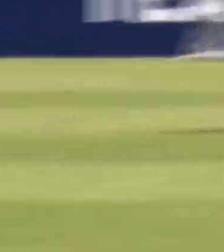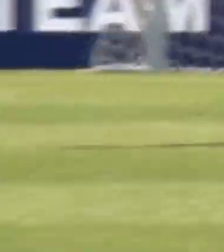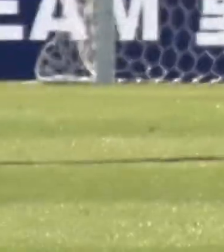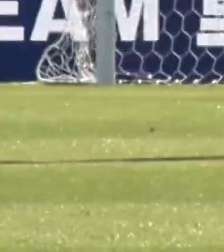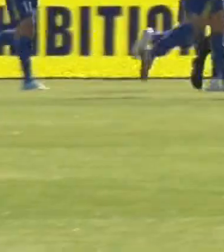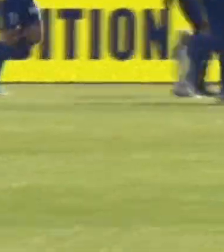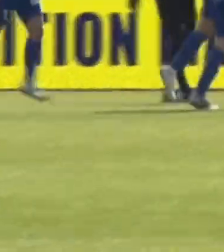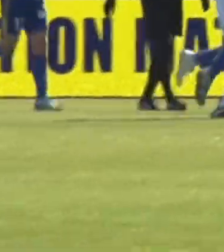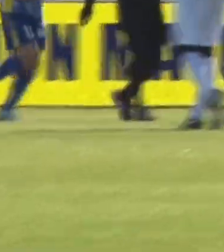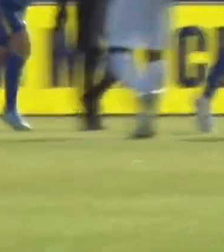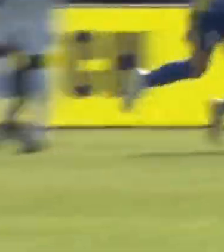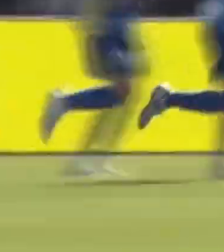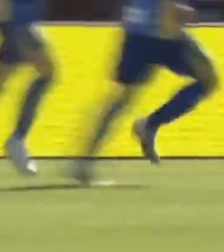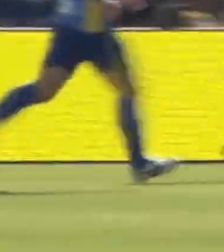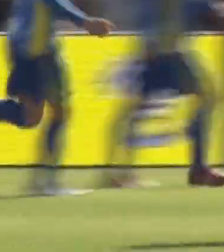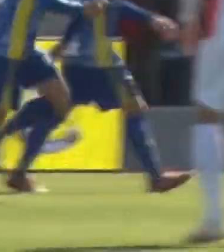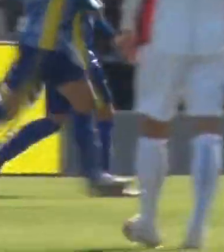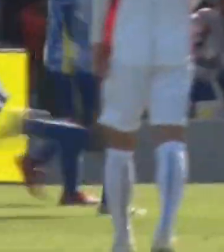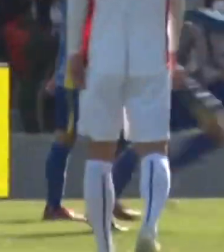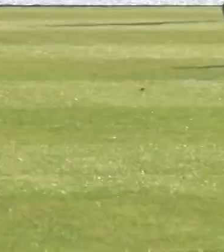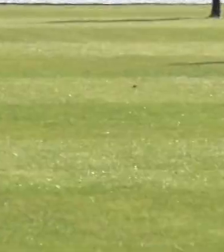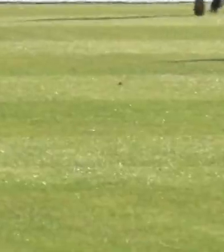第1号。